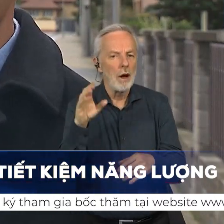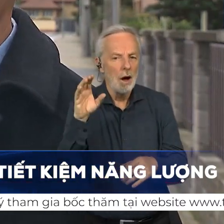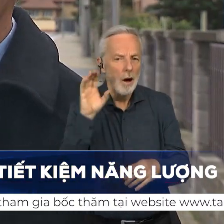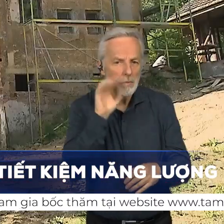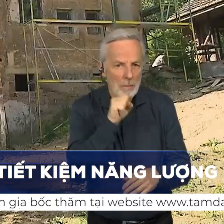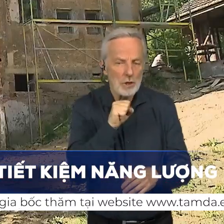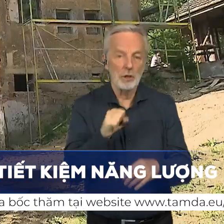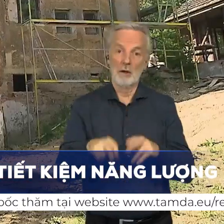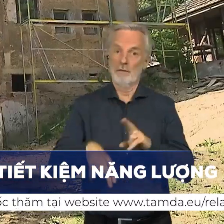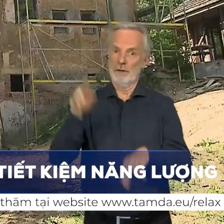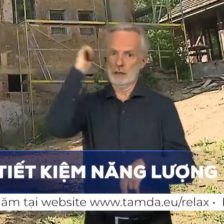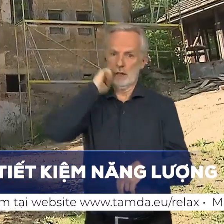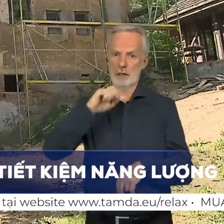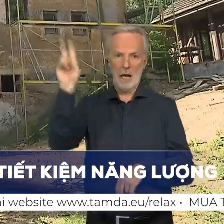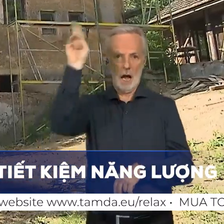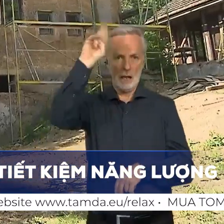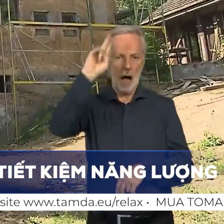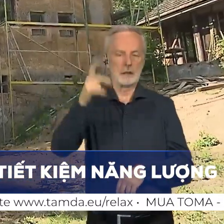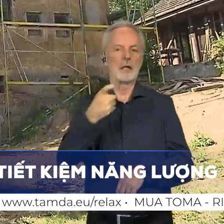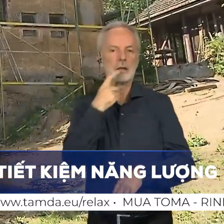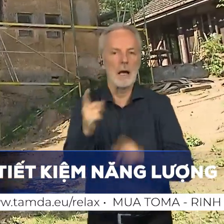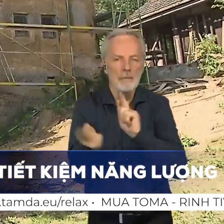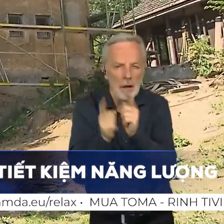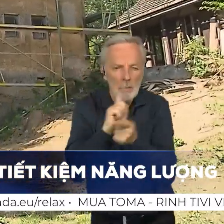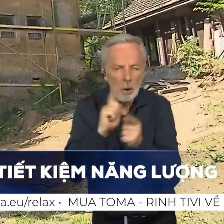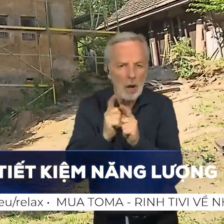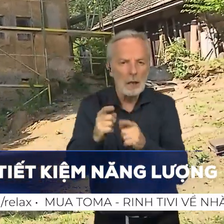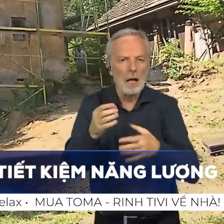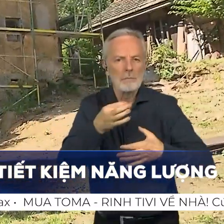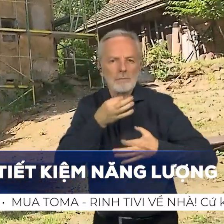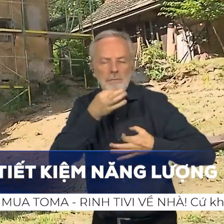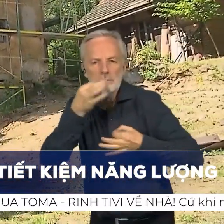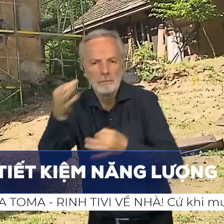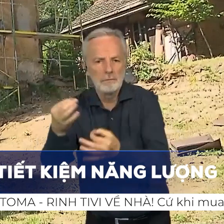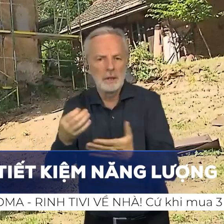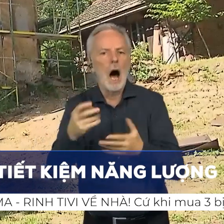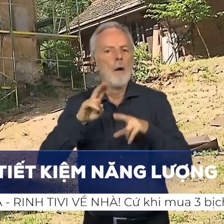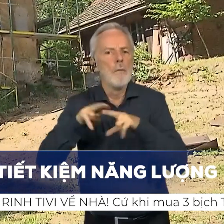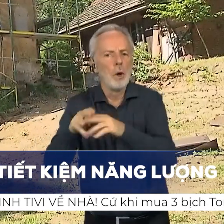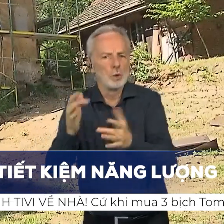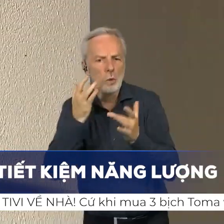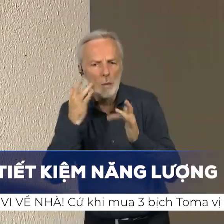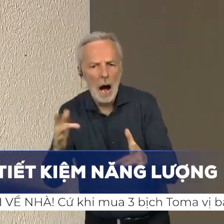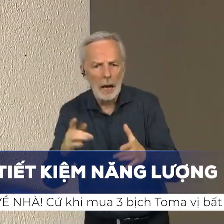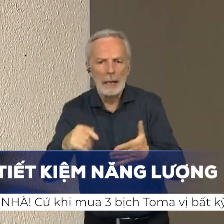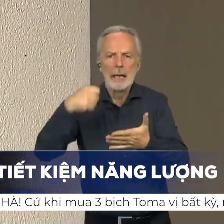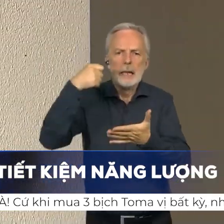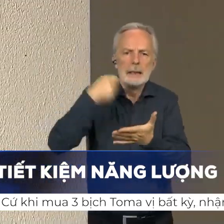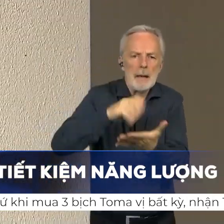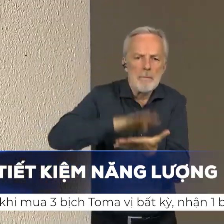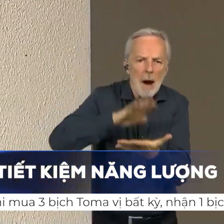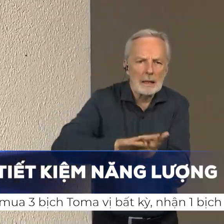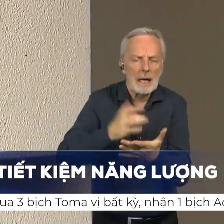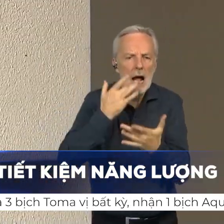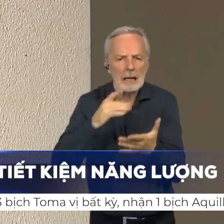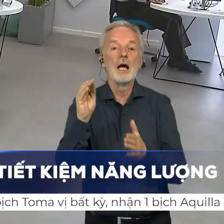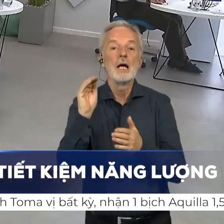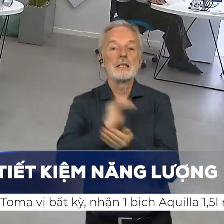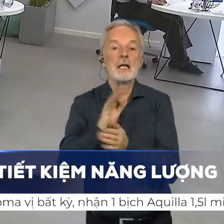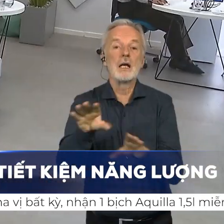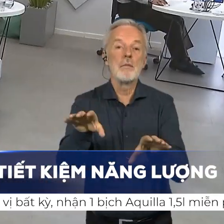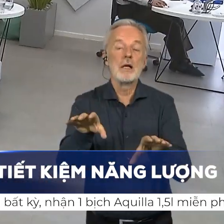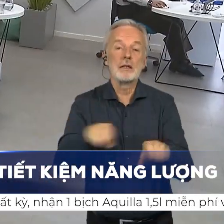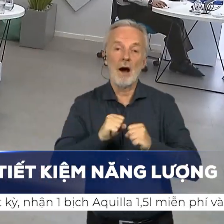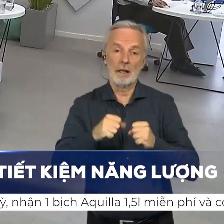vấn. Người dân đang hỏi nên tiến hành như thế nào, sử dụng độ dày lớp cách nhiệt bao nhiêu và thực hiện những biện pháp nào. Cuối tháng 10, Quỹ Môi trường Nhà